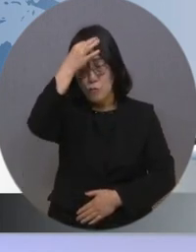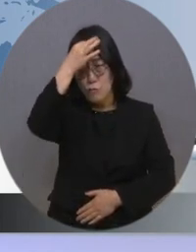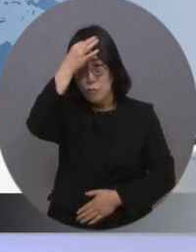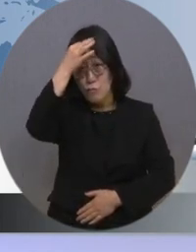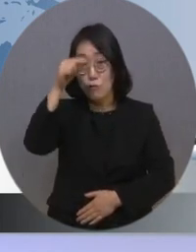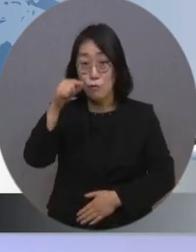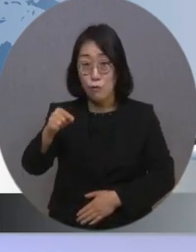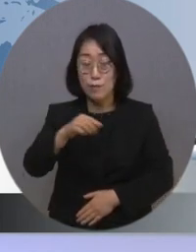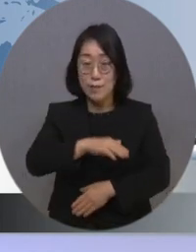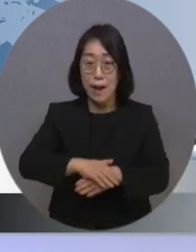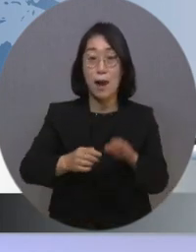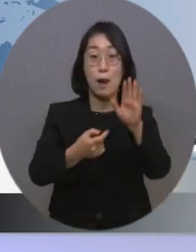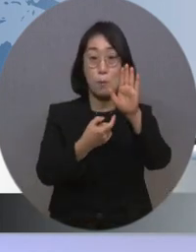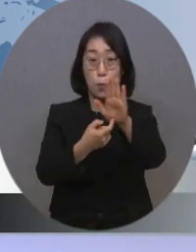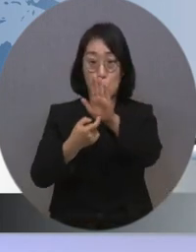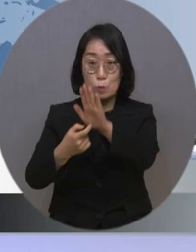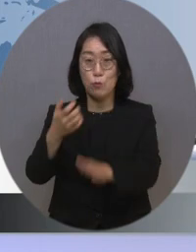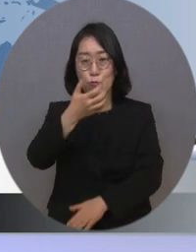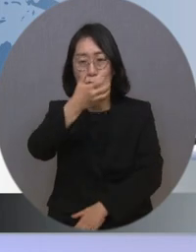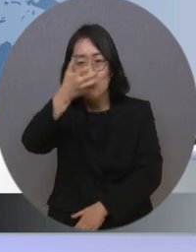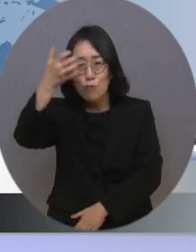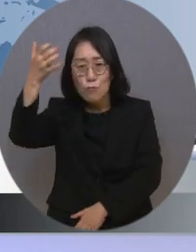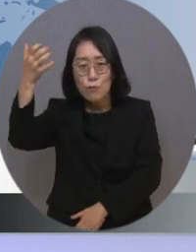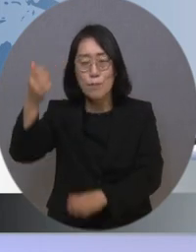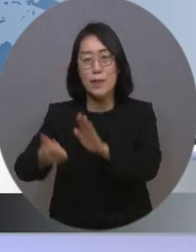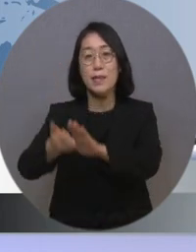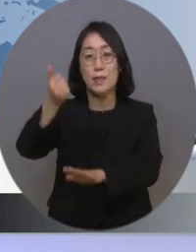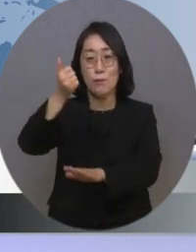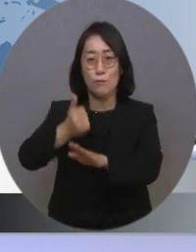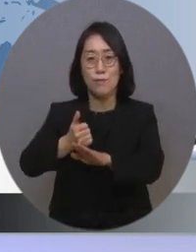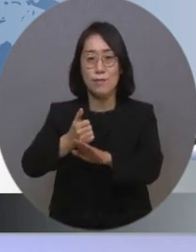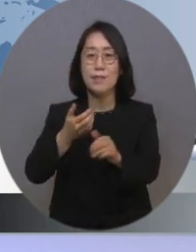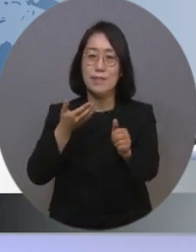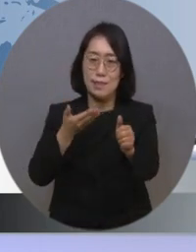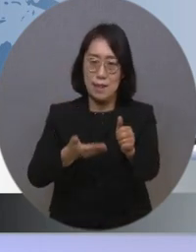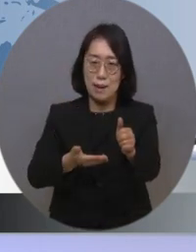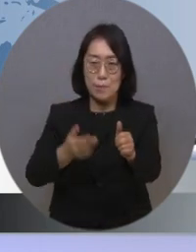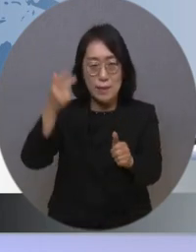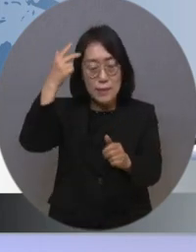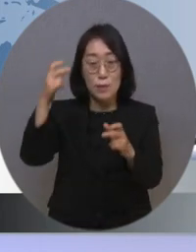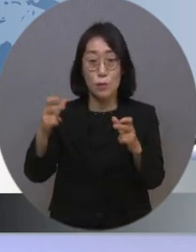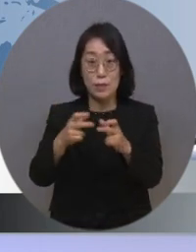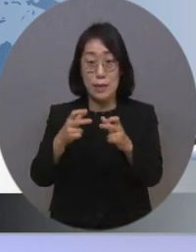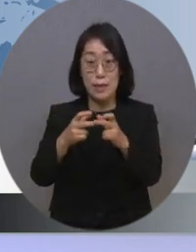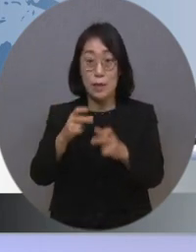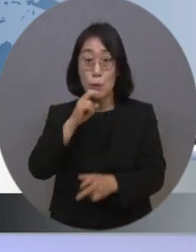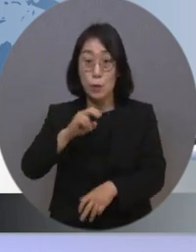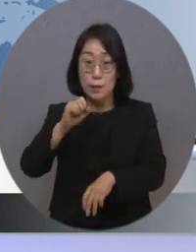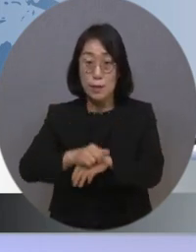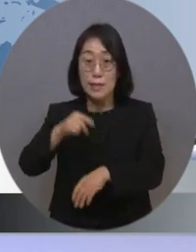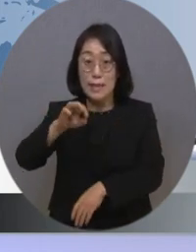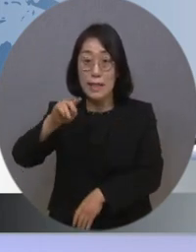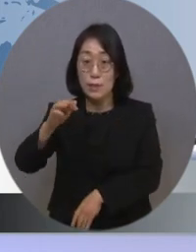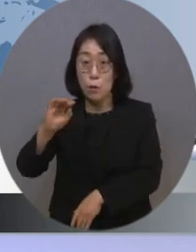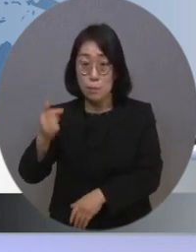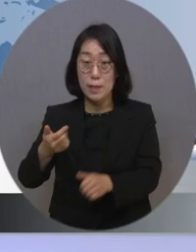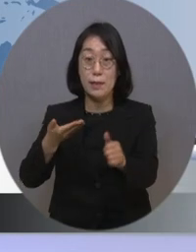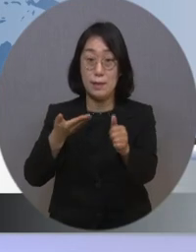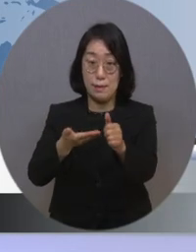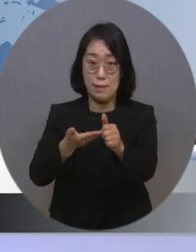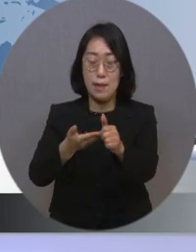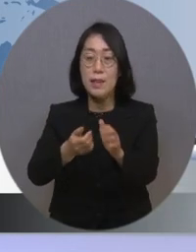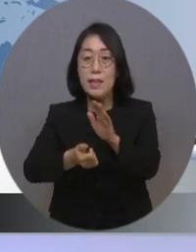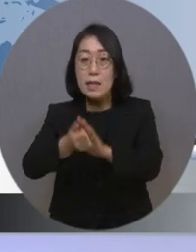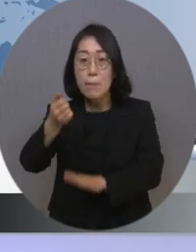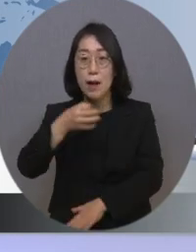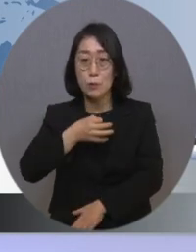통해 무대에서 멋지게 꿈을 그려나가는 이가 있습니다. 지적장애인 소리꾼 장성빈 씨인데요. 그